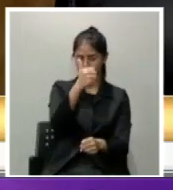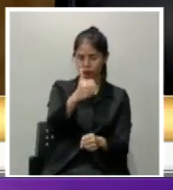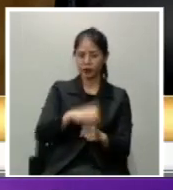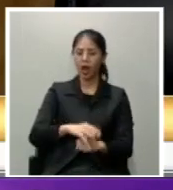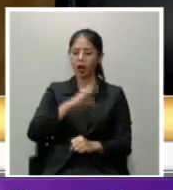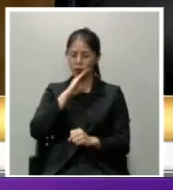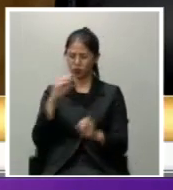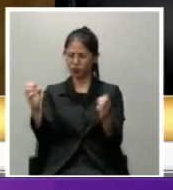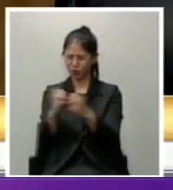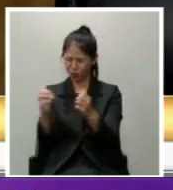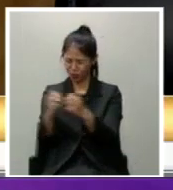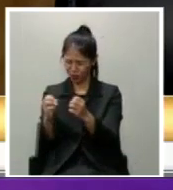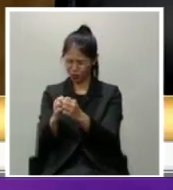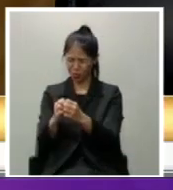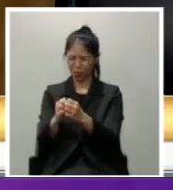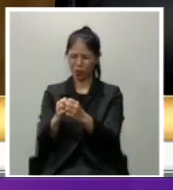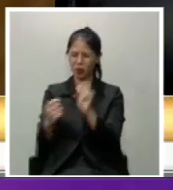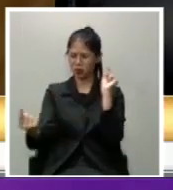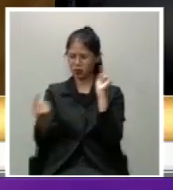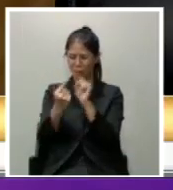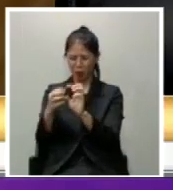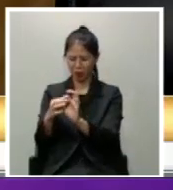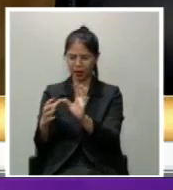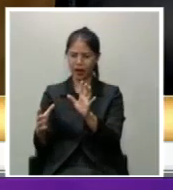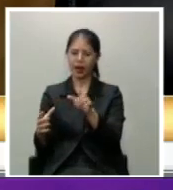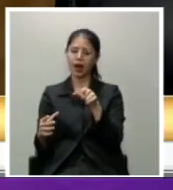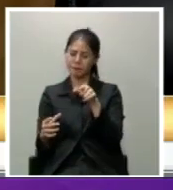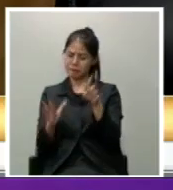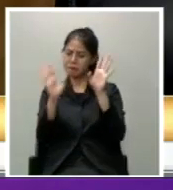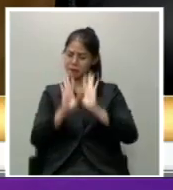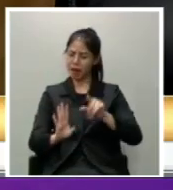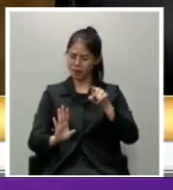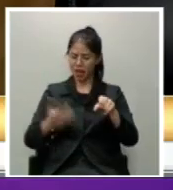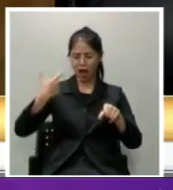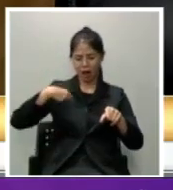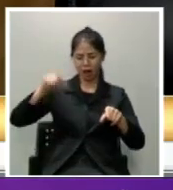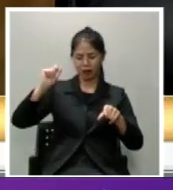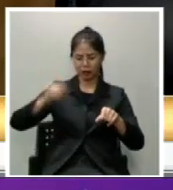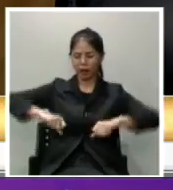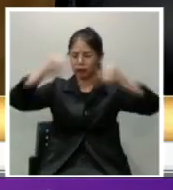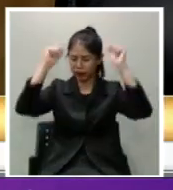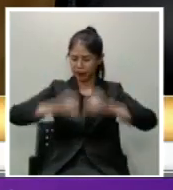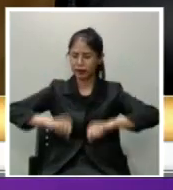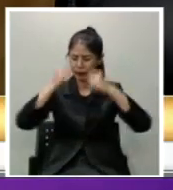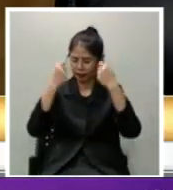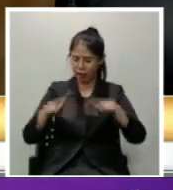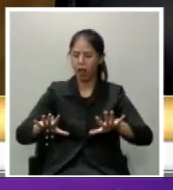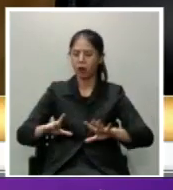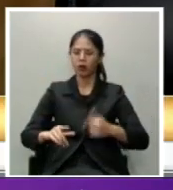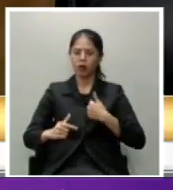าวก่ายศาลเคยตัดสินแล้วครับอย่างนี้สิเรียกว่าแทรกแซงก้าวก่ายซึ่งรัฐบาลนี้ไม่ได้ท